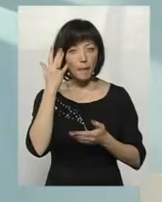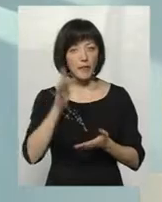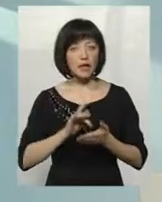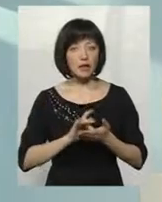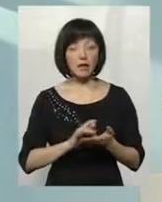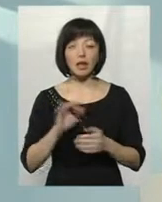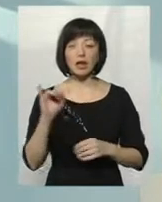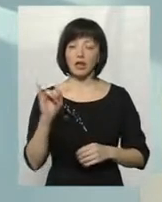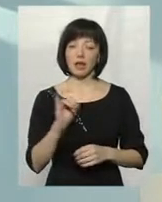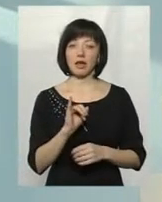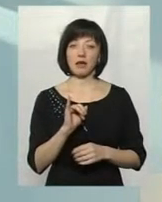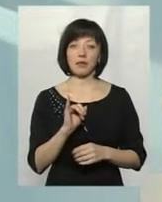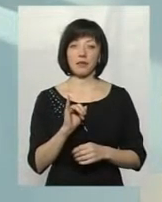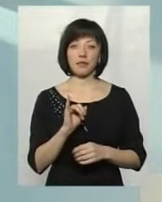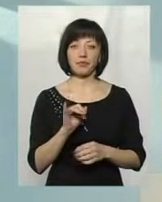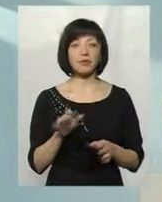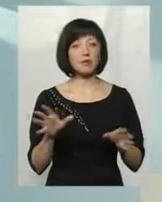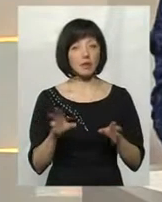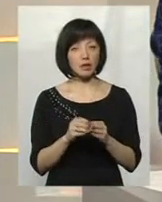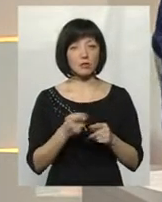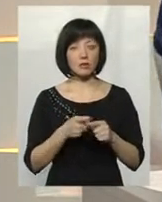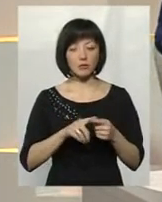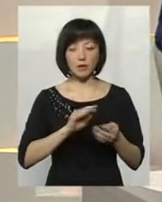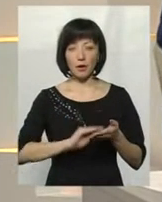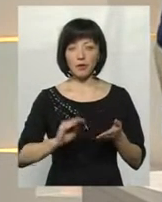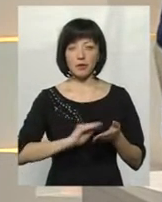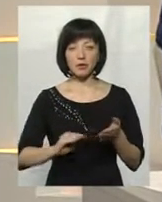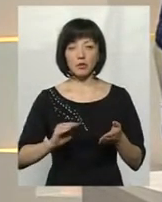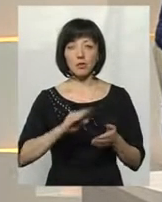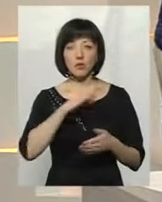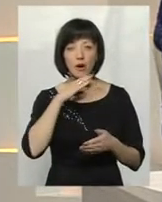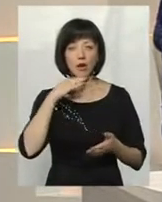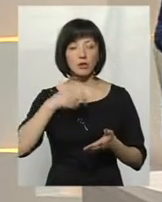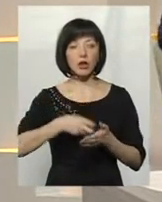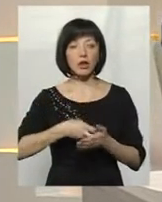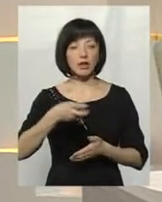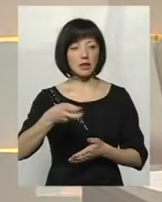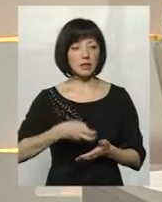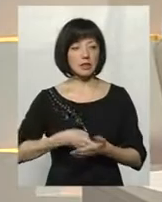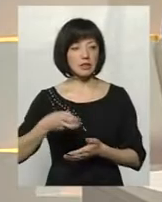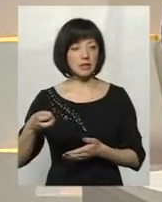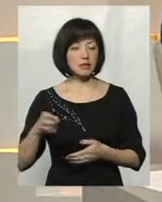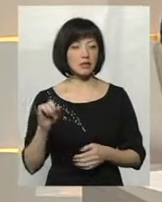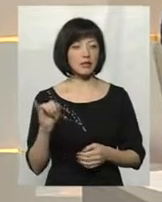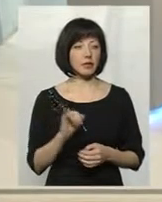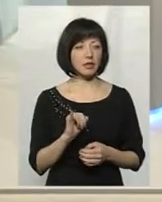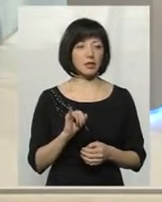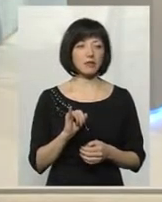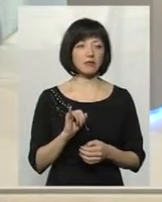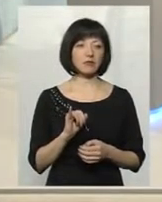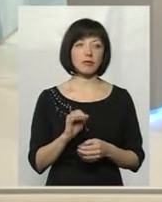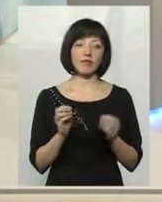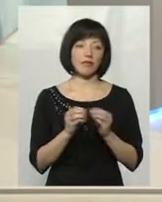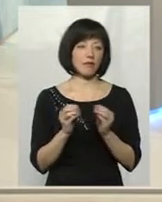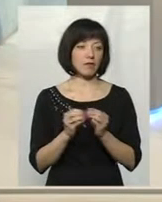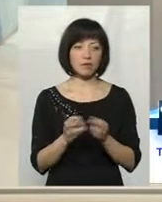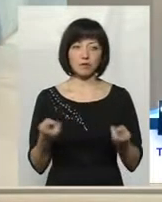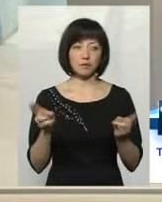І, разом з тим написано дуже багато листів, так, і візи нині там. І